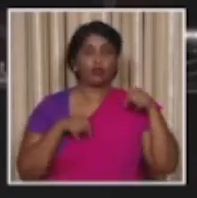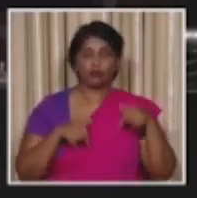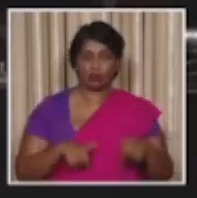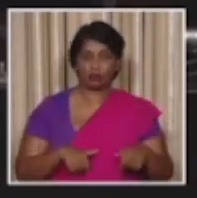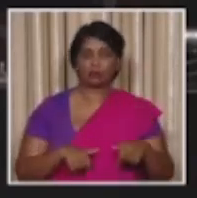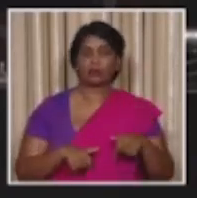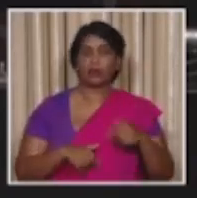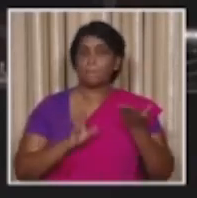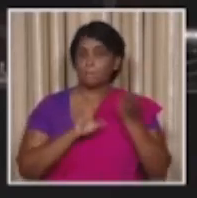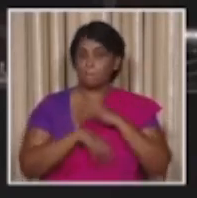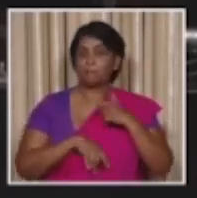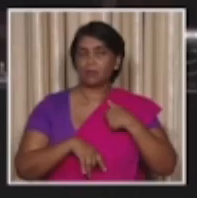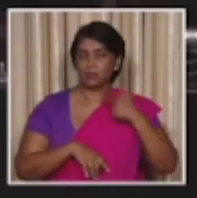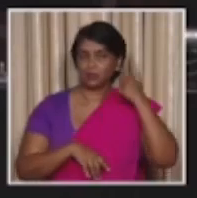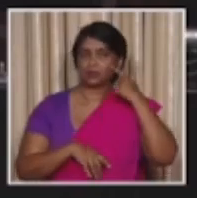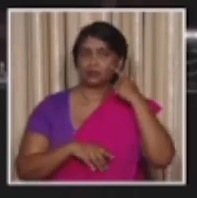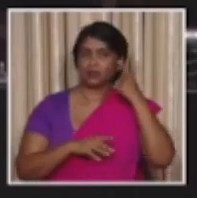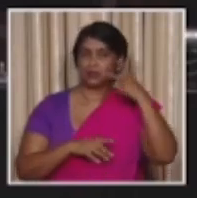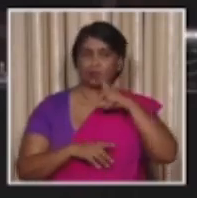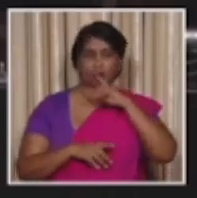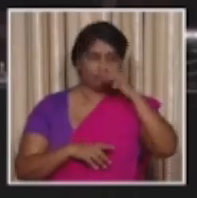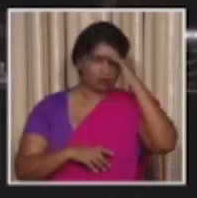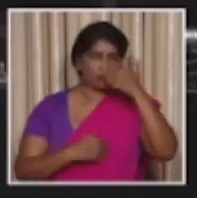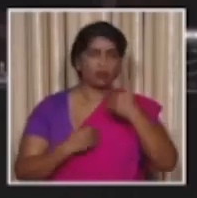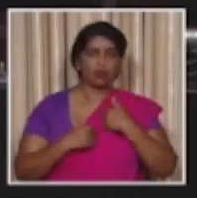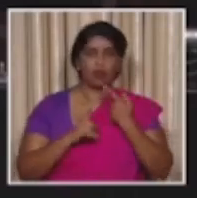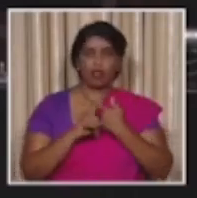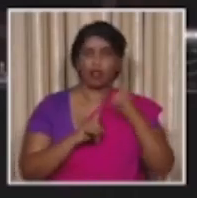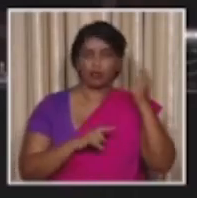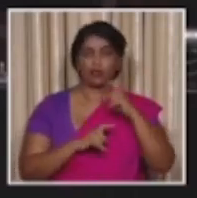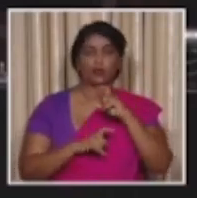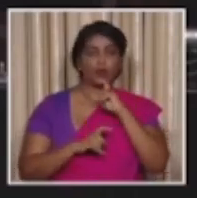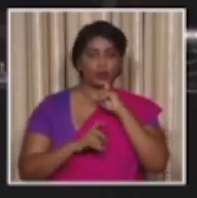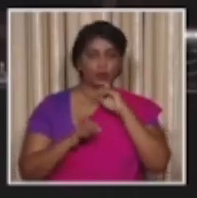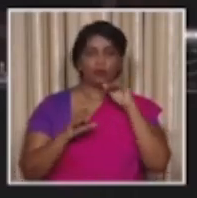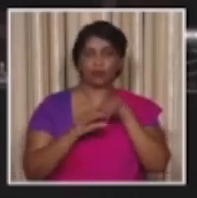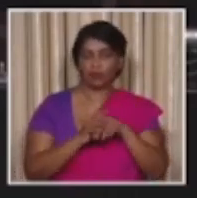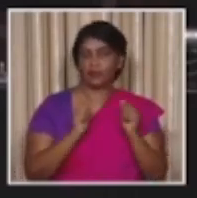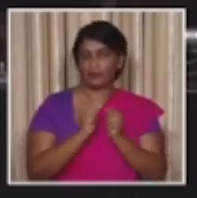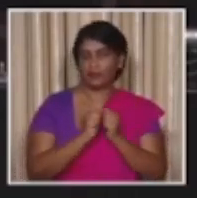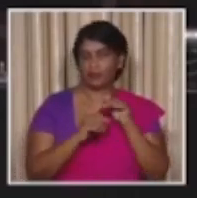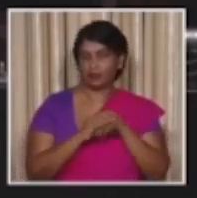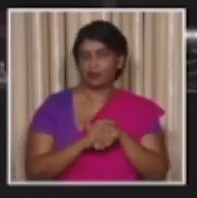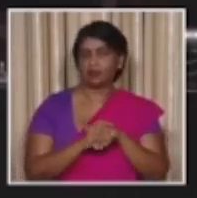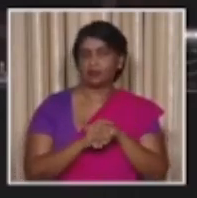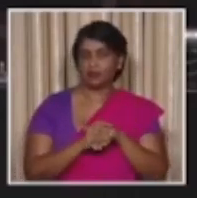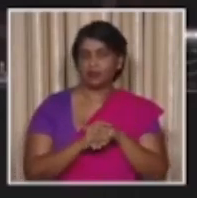අපිට පහුගිය කාලේ මම මතකයි නියෝජ්‍ය කතානායකතුමා මම කඩුවෙල අධිකරණයේ වැඩි කාලයක් වැඩ කරනකොට